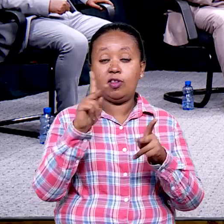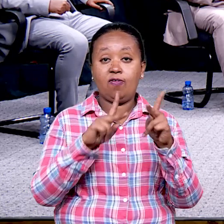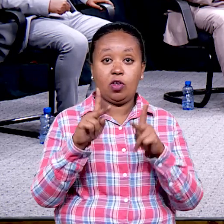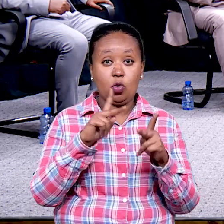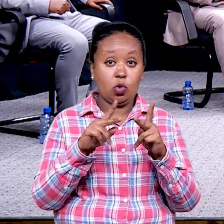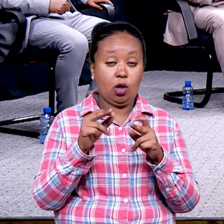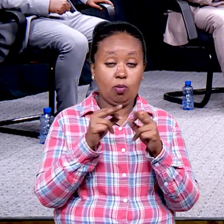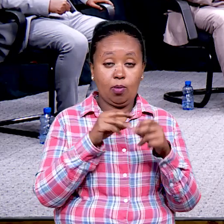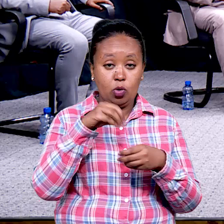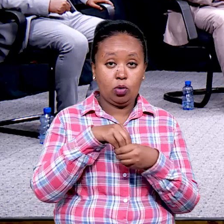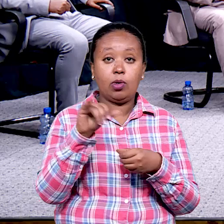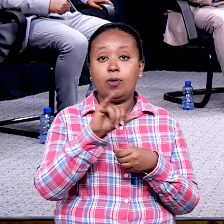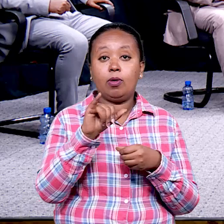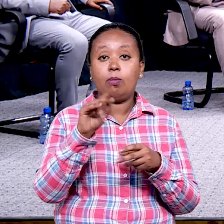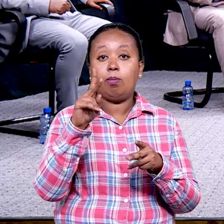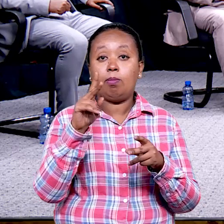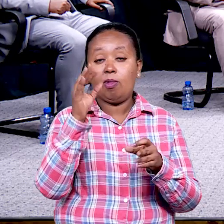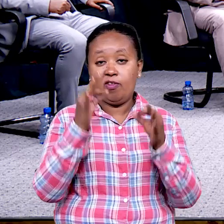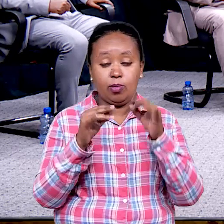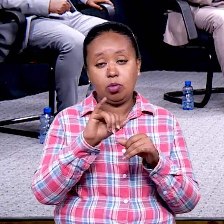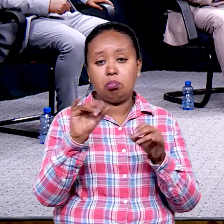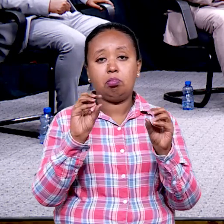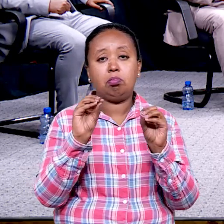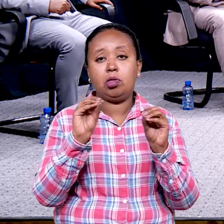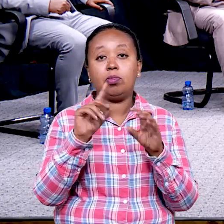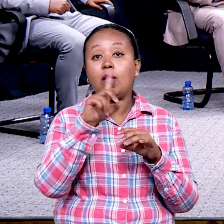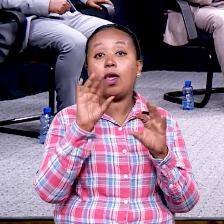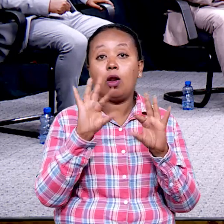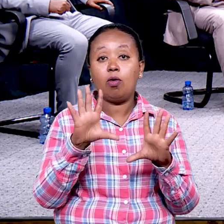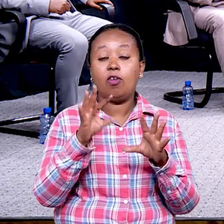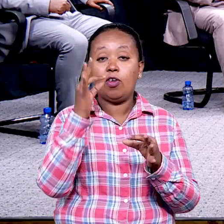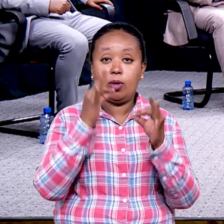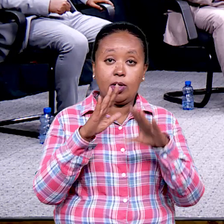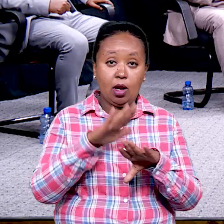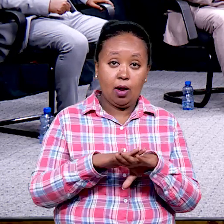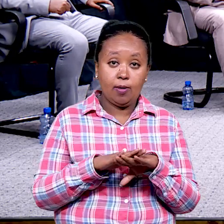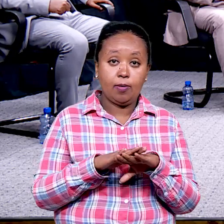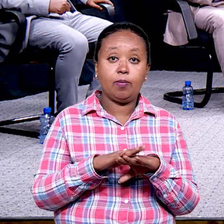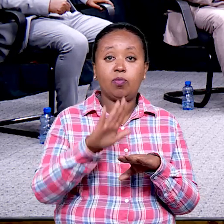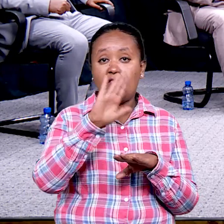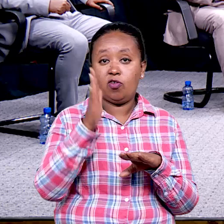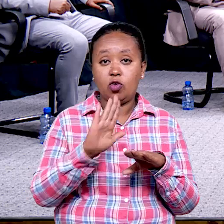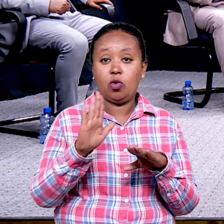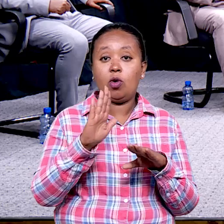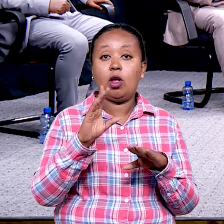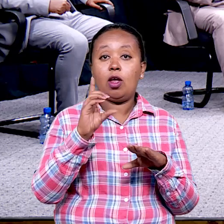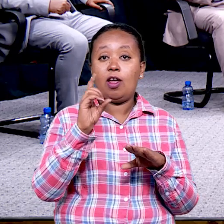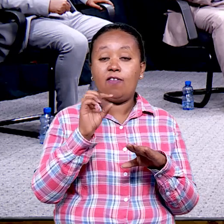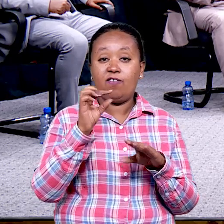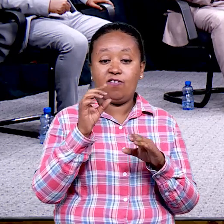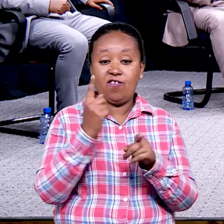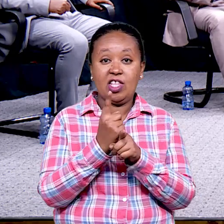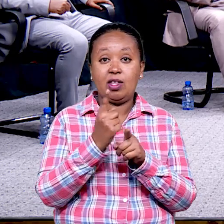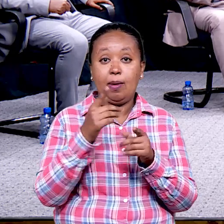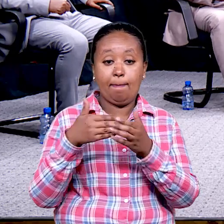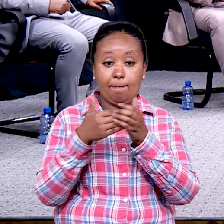እንደዛው፣ በፍርድ ቤቶችም እንደዛው። ምንም ጥያቄ የለውም። ፍርድ ቤቶች ላይ በፍጹም ከፍትህ መርህ ውጪ